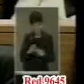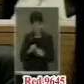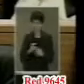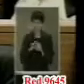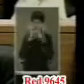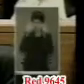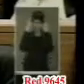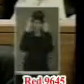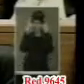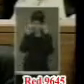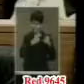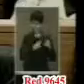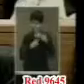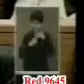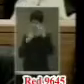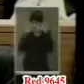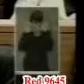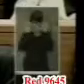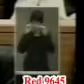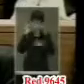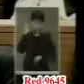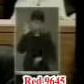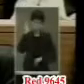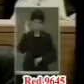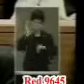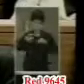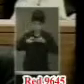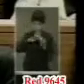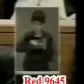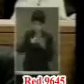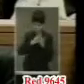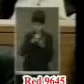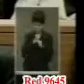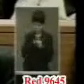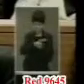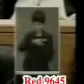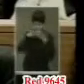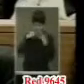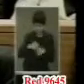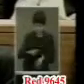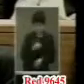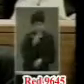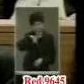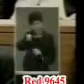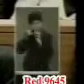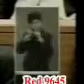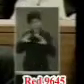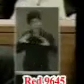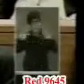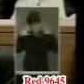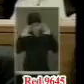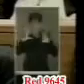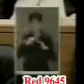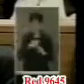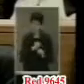กที่นายกรัฐมนตรีอภิปรายแถลงนโยบายในสภาเสร็จไปประชุมข้าราชการเพื่อเอานโยบายไปบอกกล่